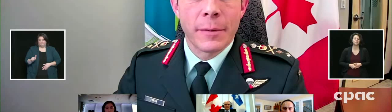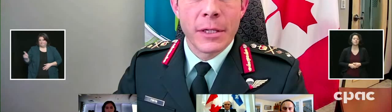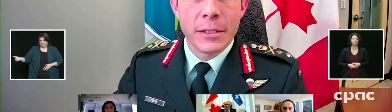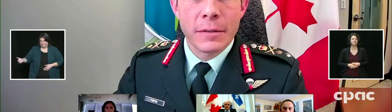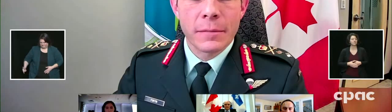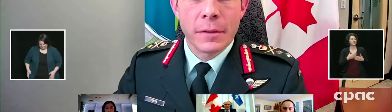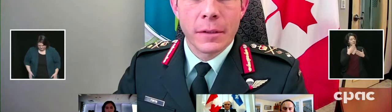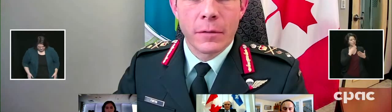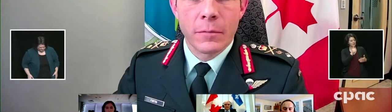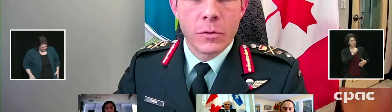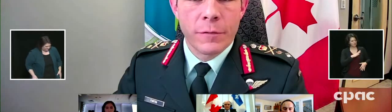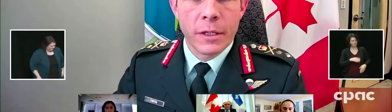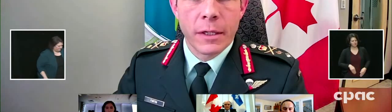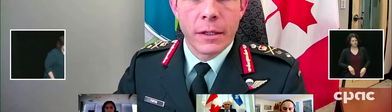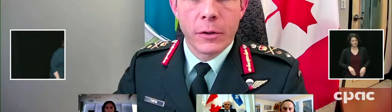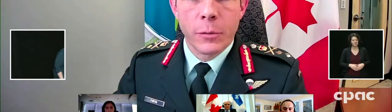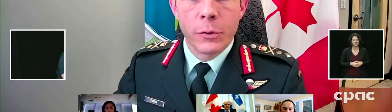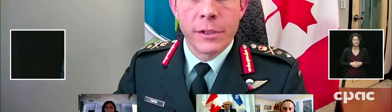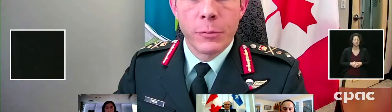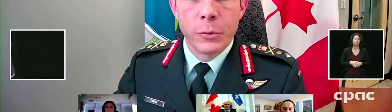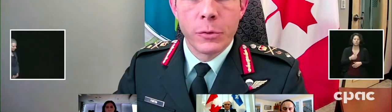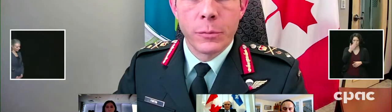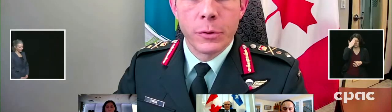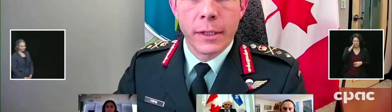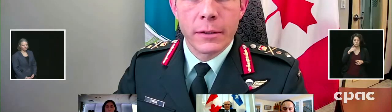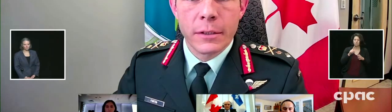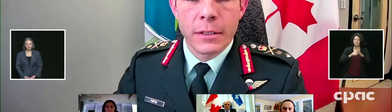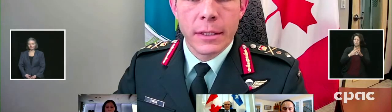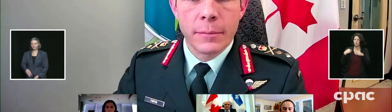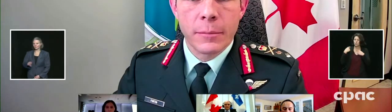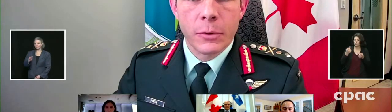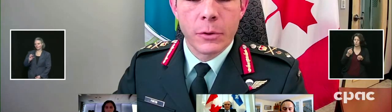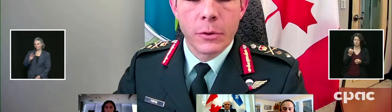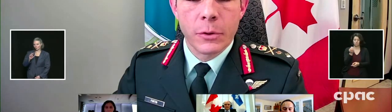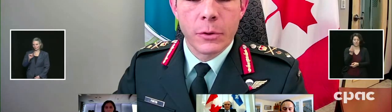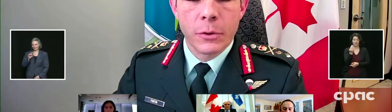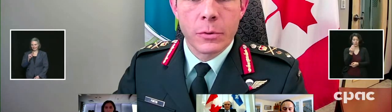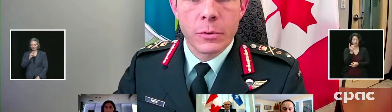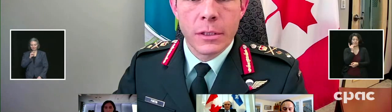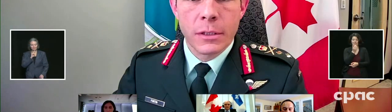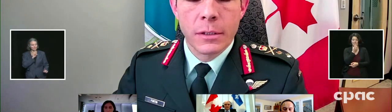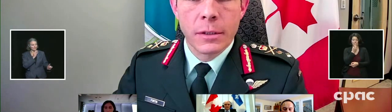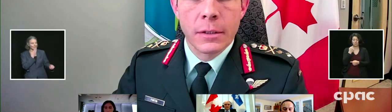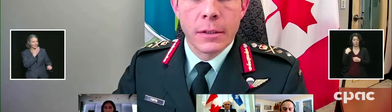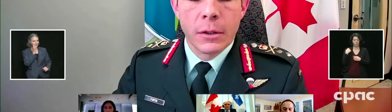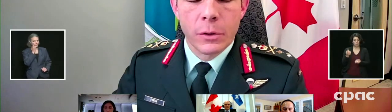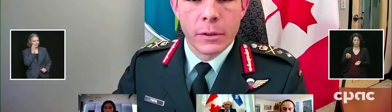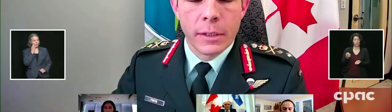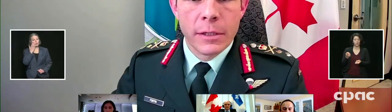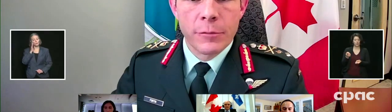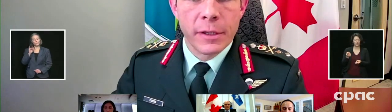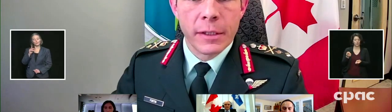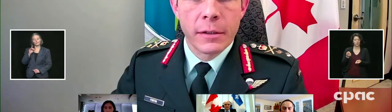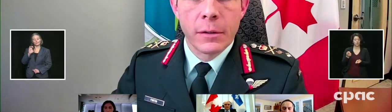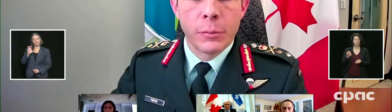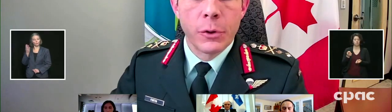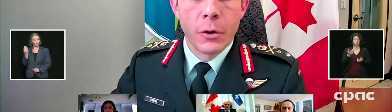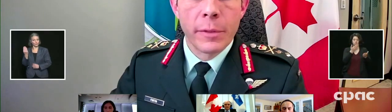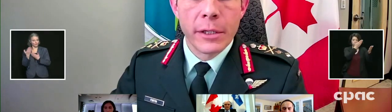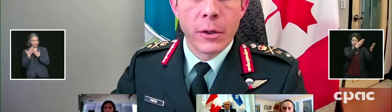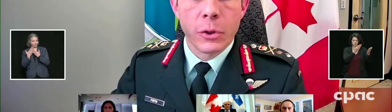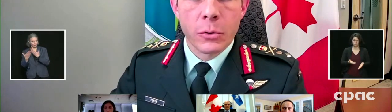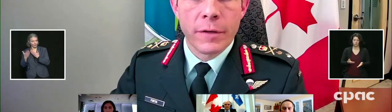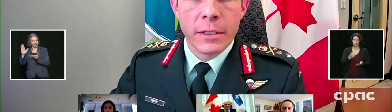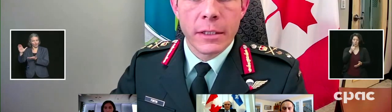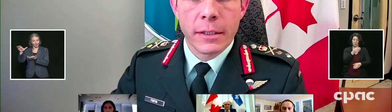Merci, Madame la ministre. Vous savez, depuis le début, depuis le 14 décembre, on a reçu ici, on a livré plus de 1